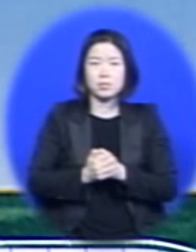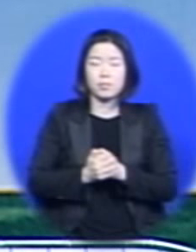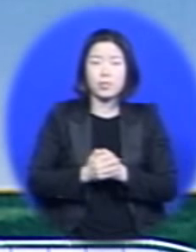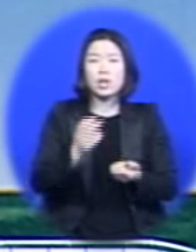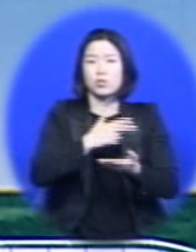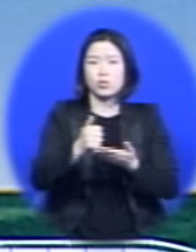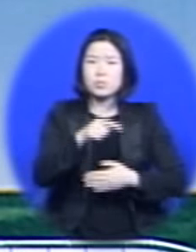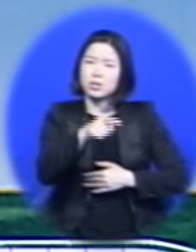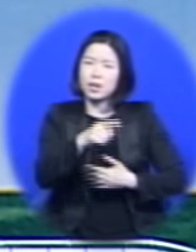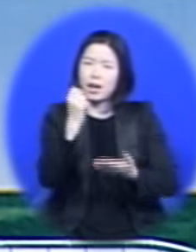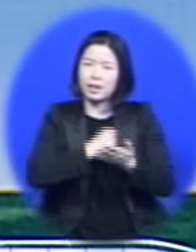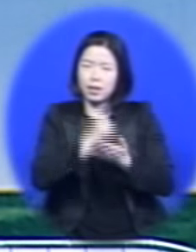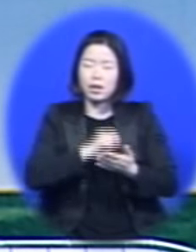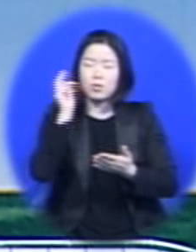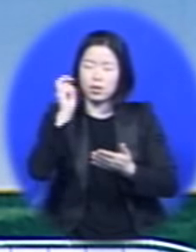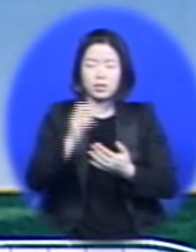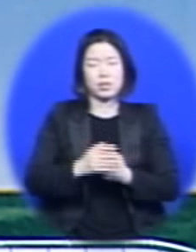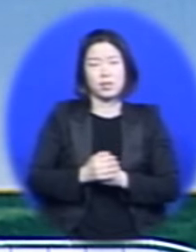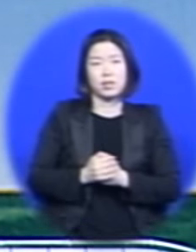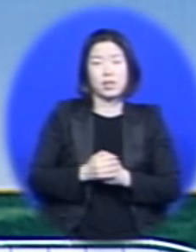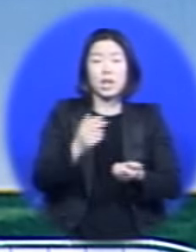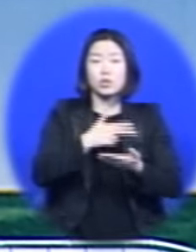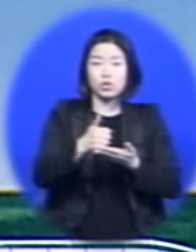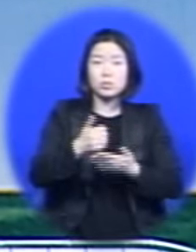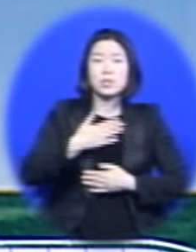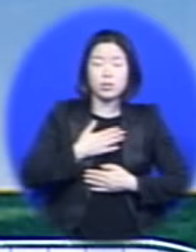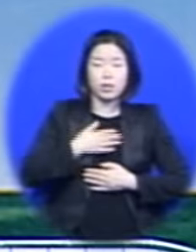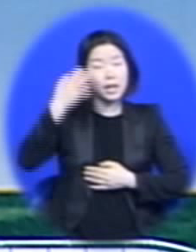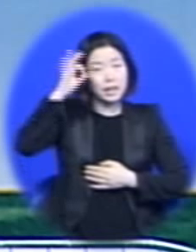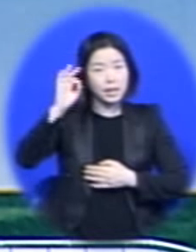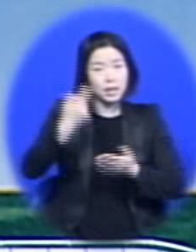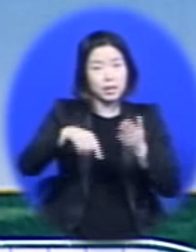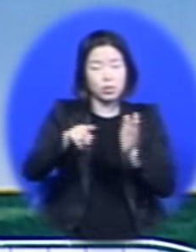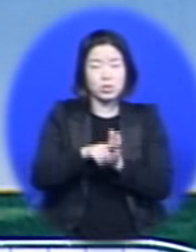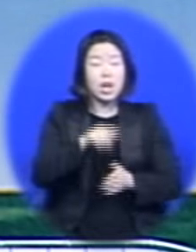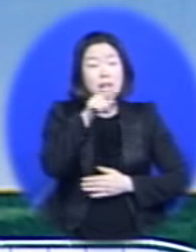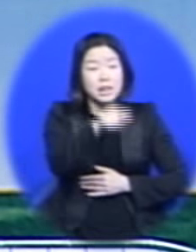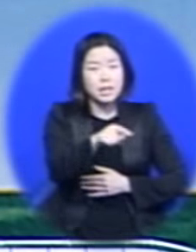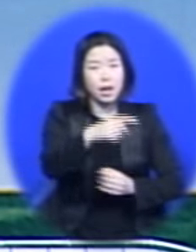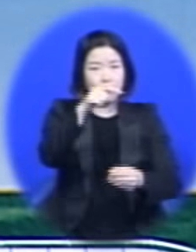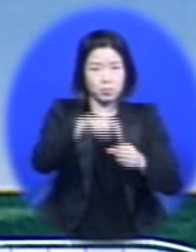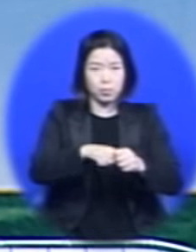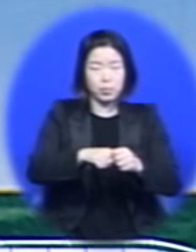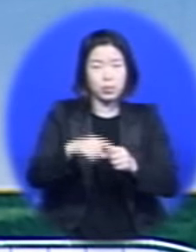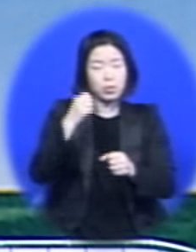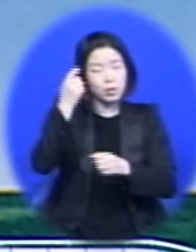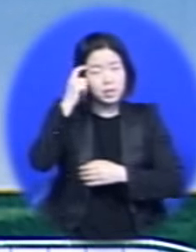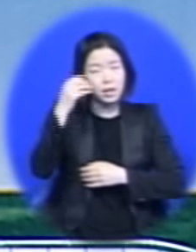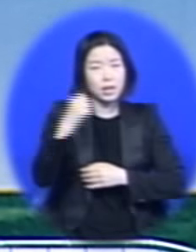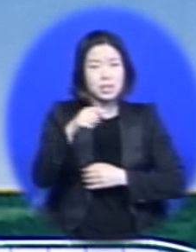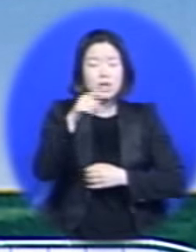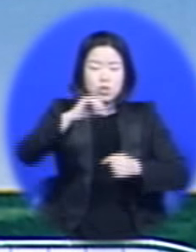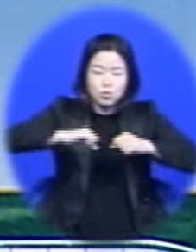주님은 그것이 안타까우셨던 것입니다. 주님은 저에게 깨닫게 하시기를 너가 목표로 삼아야 될 것은 순종 그